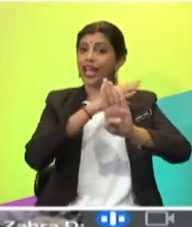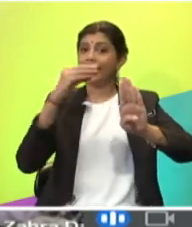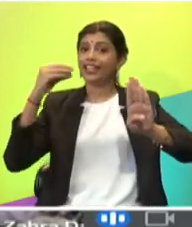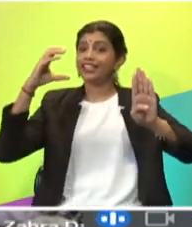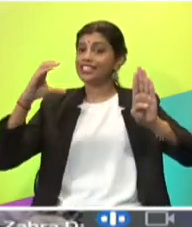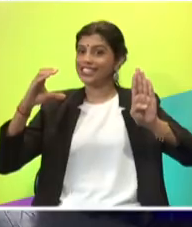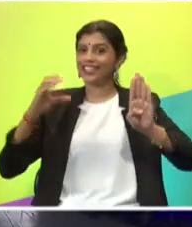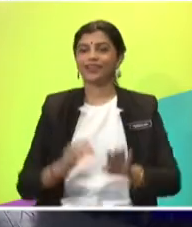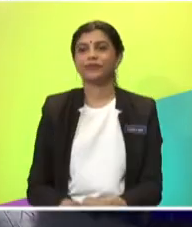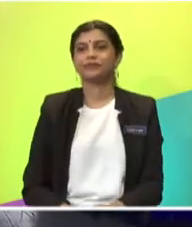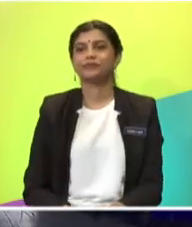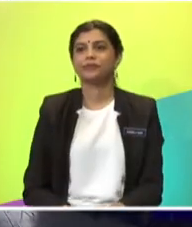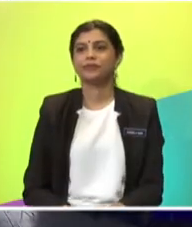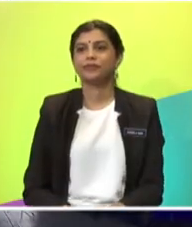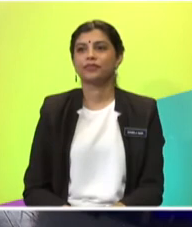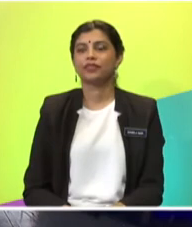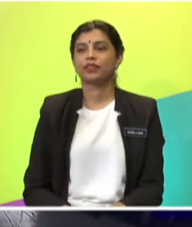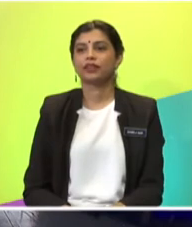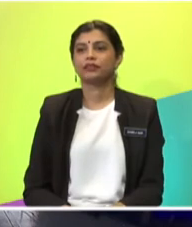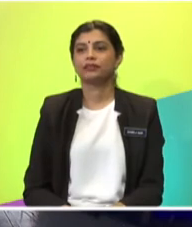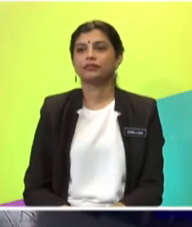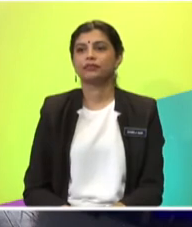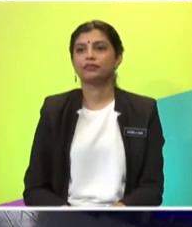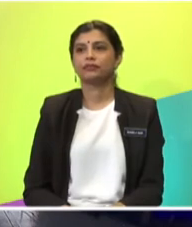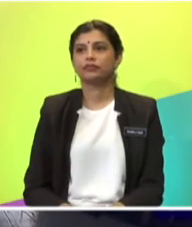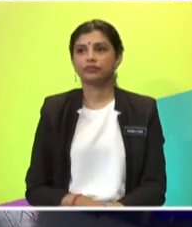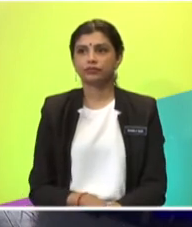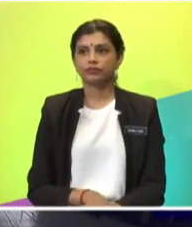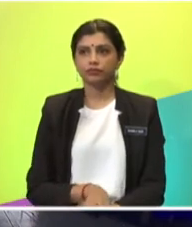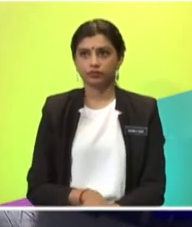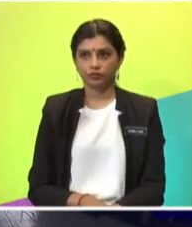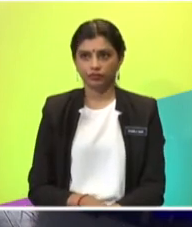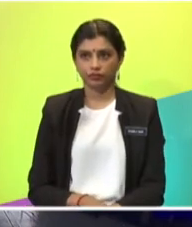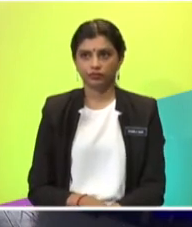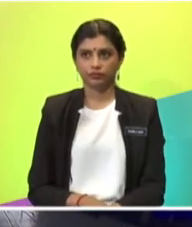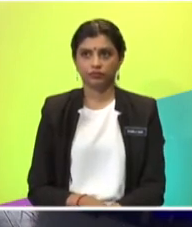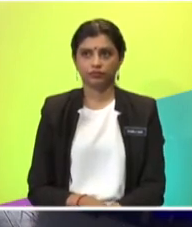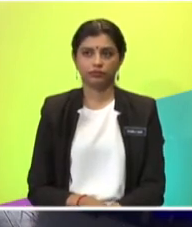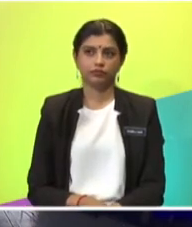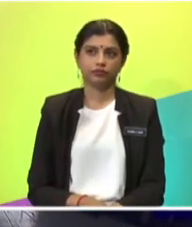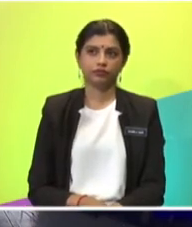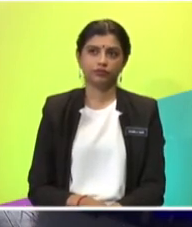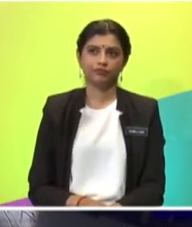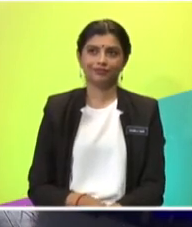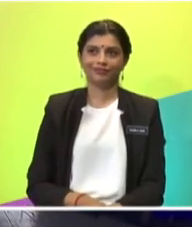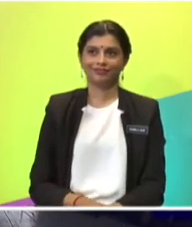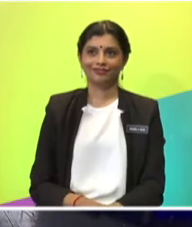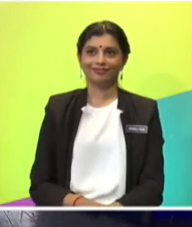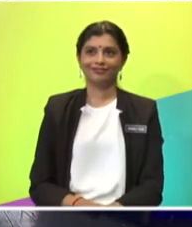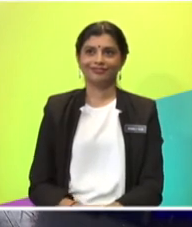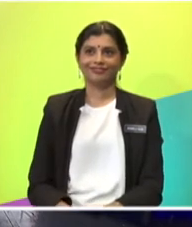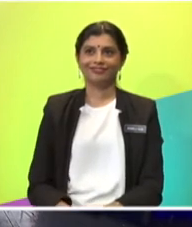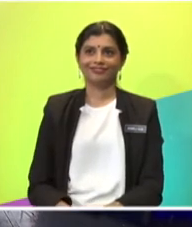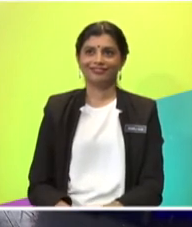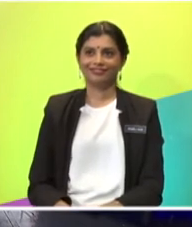B. Okey, Nabila. Okey. Saya tahu kenapa dia pilih B, cikgu. B untuk Bella. Wah,